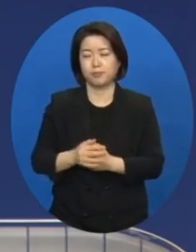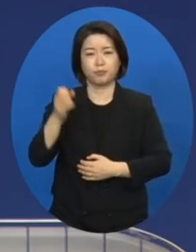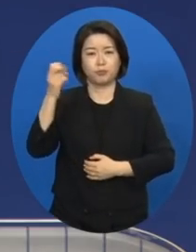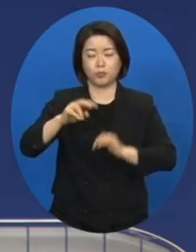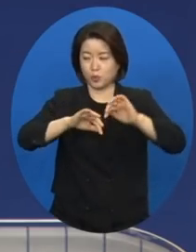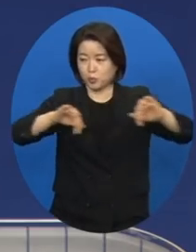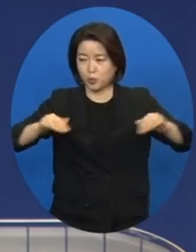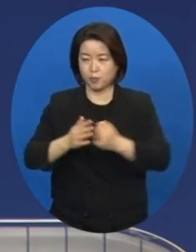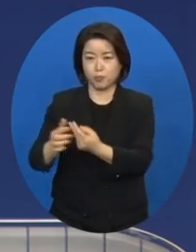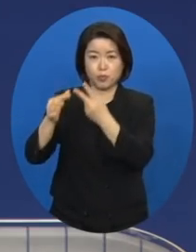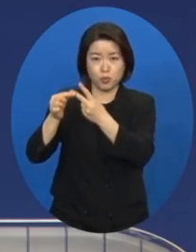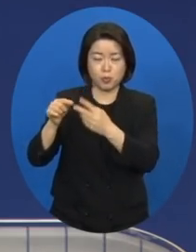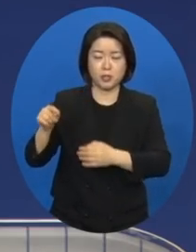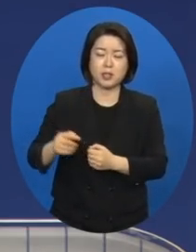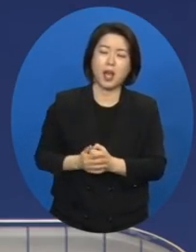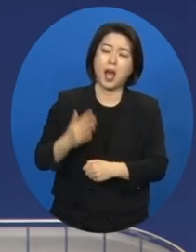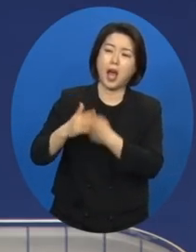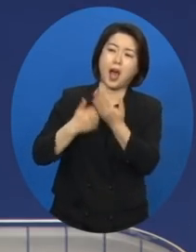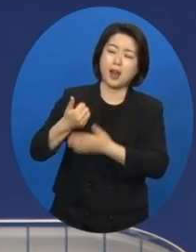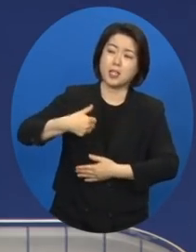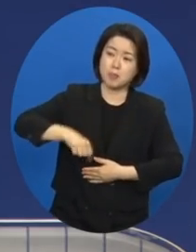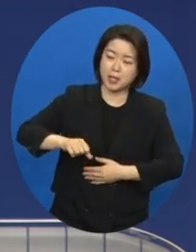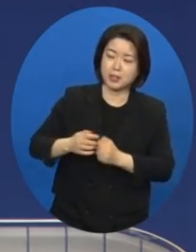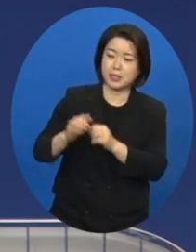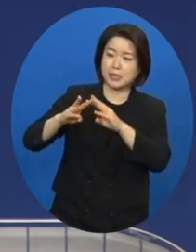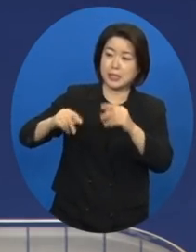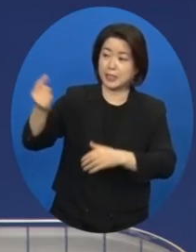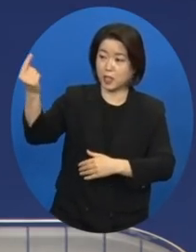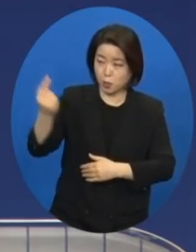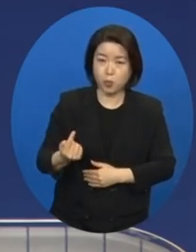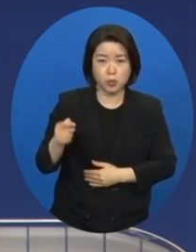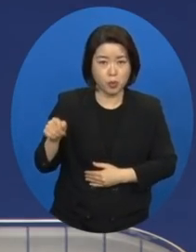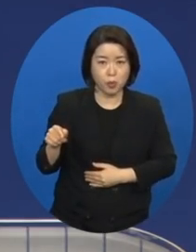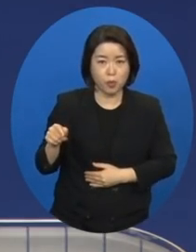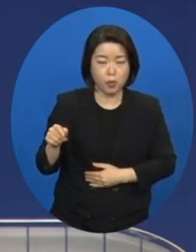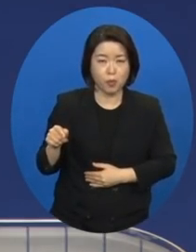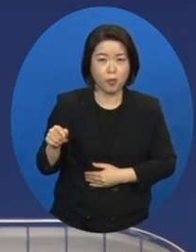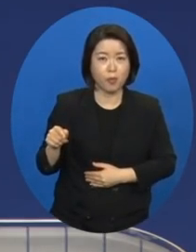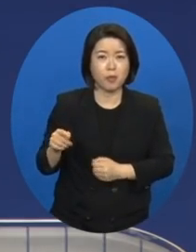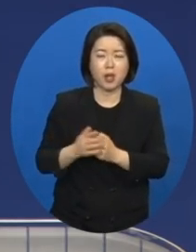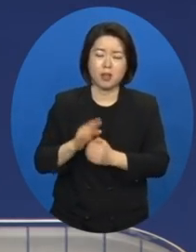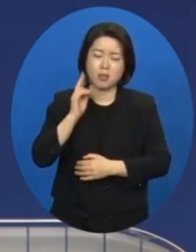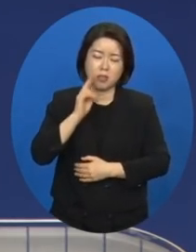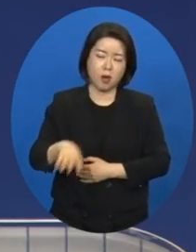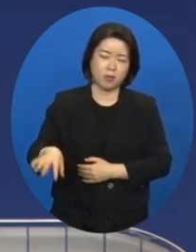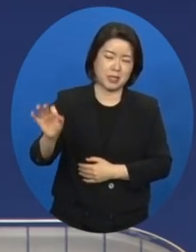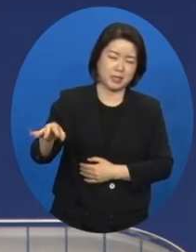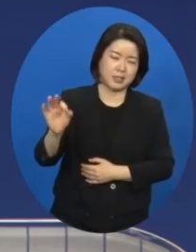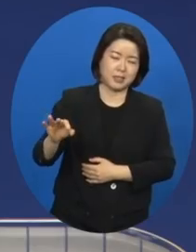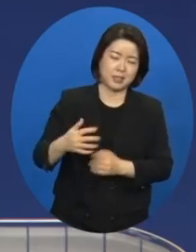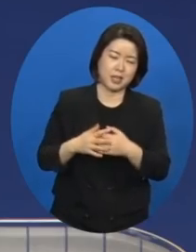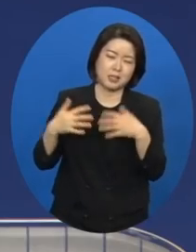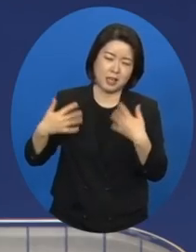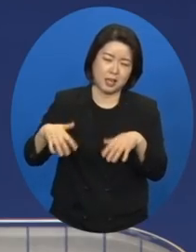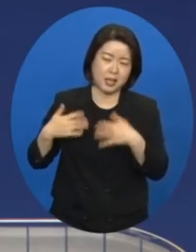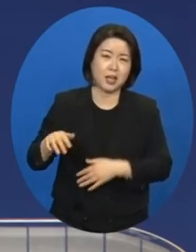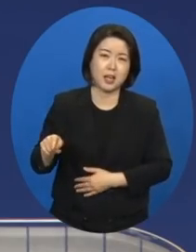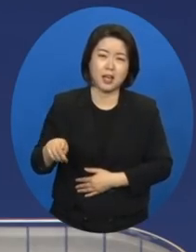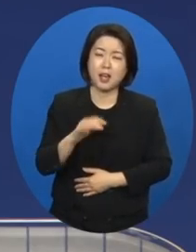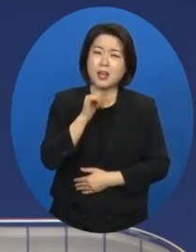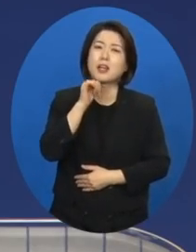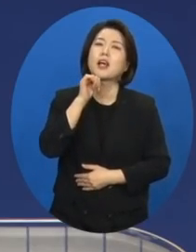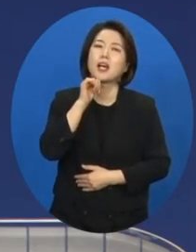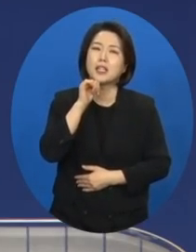하나는 하나님의 아들이신데 이 땅에 오셨다고 하는데 너무나 천하고 약한